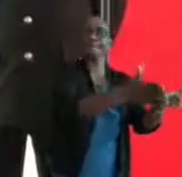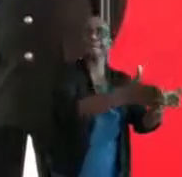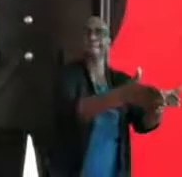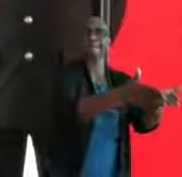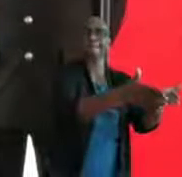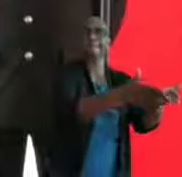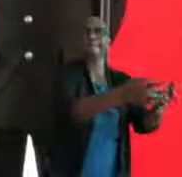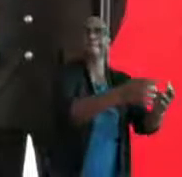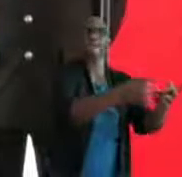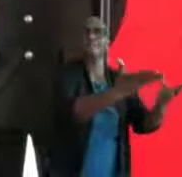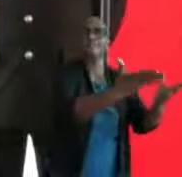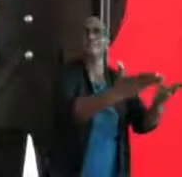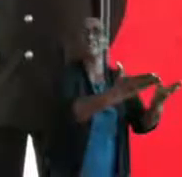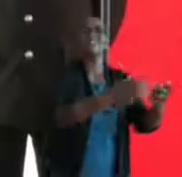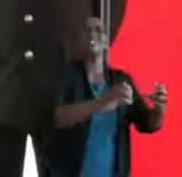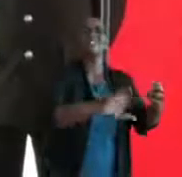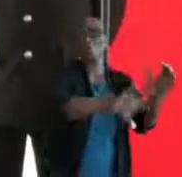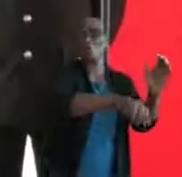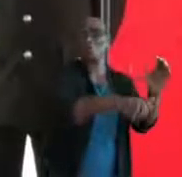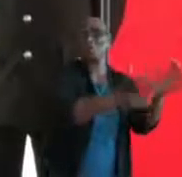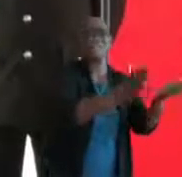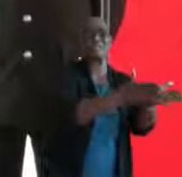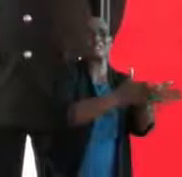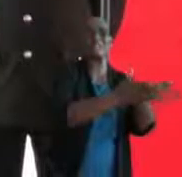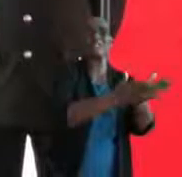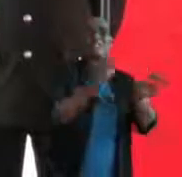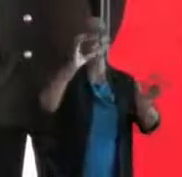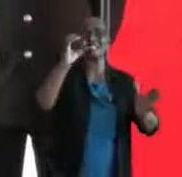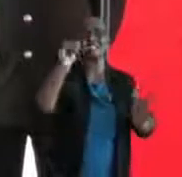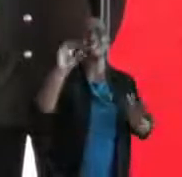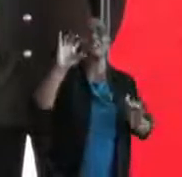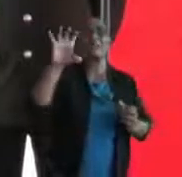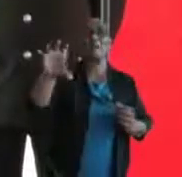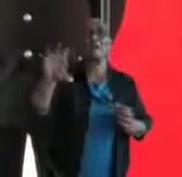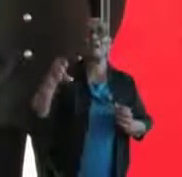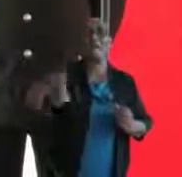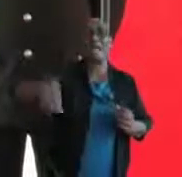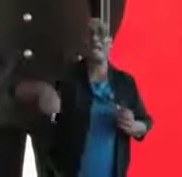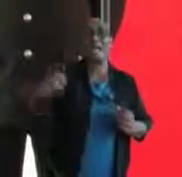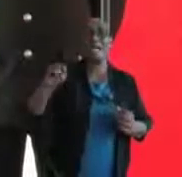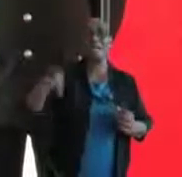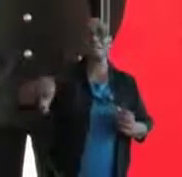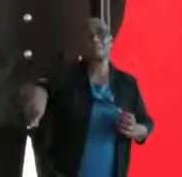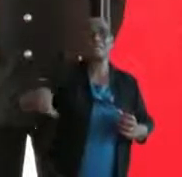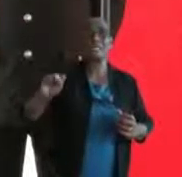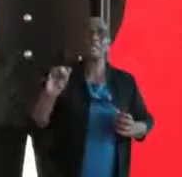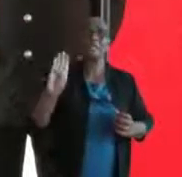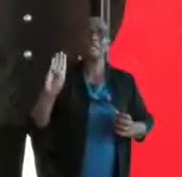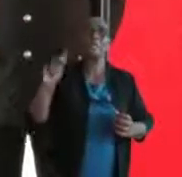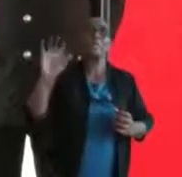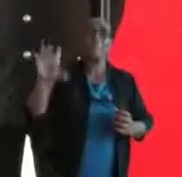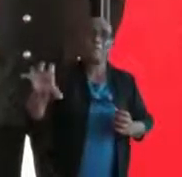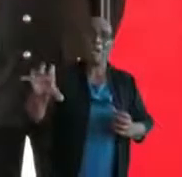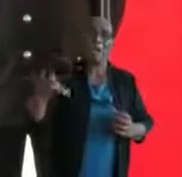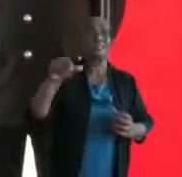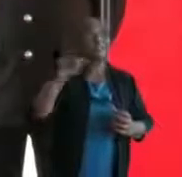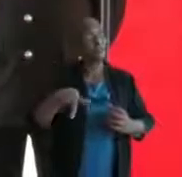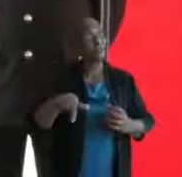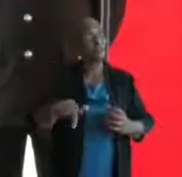costigan en het grootste korpsen schandaal bij ons centrale bank en postbank zijn opgesloten wacht erop